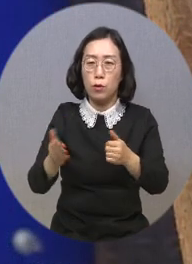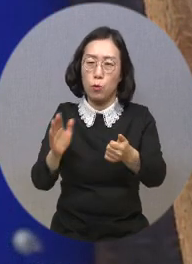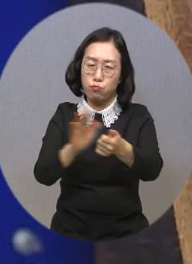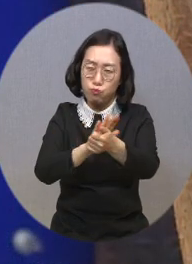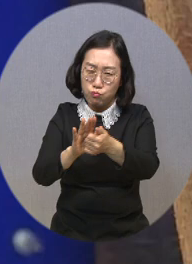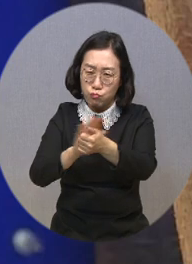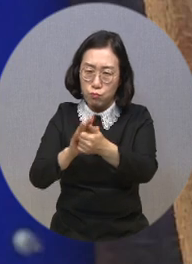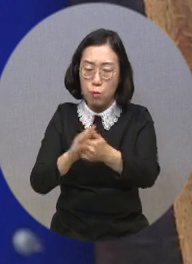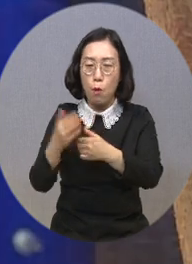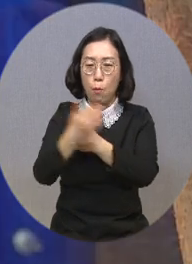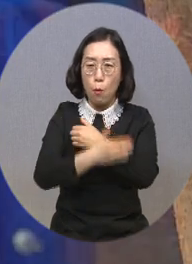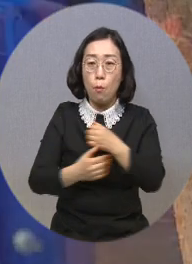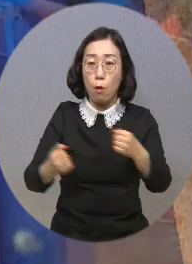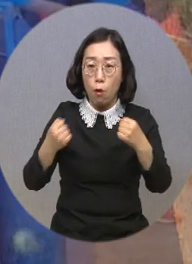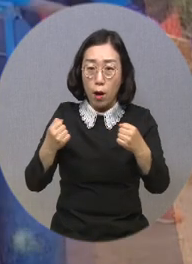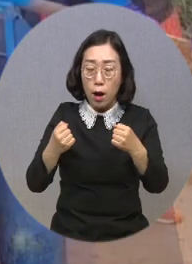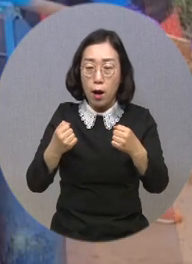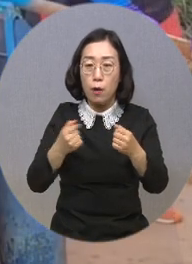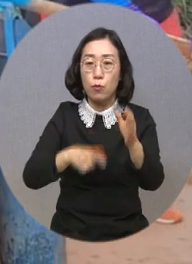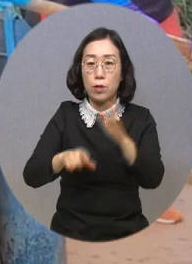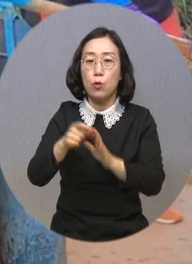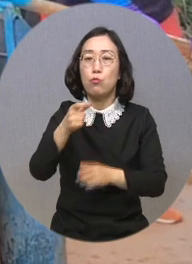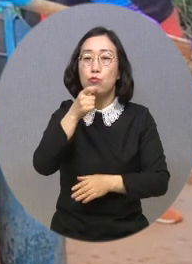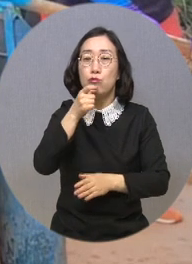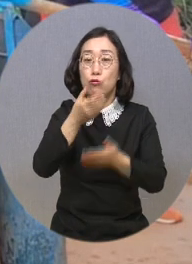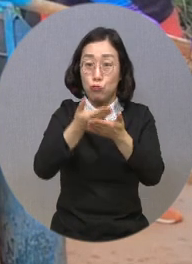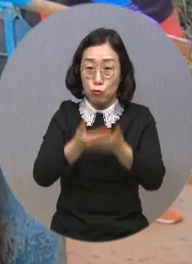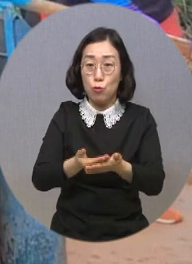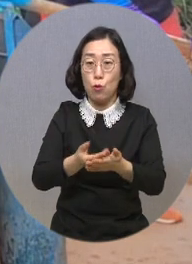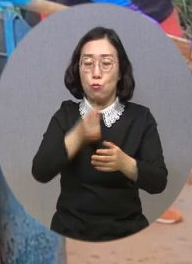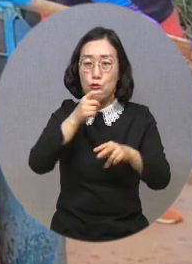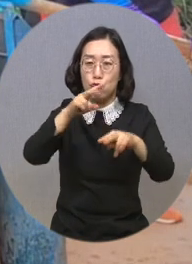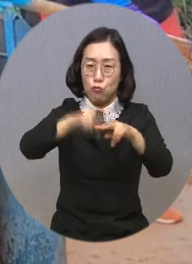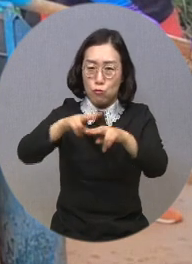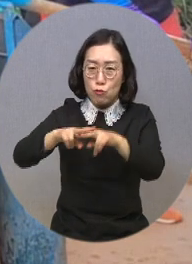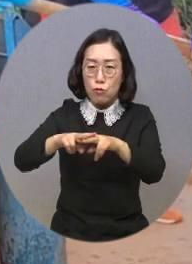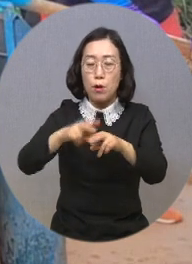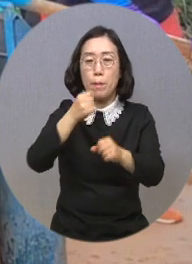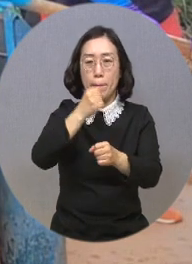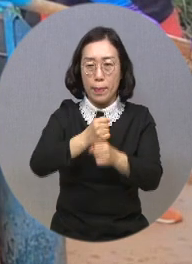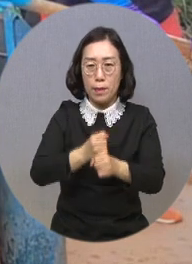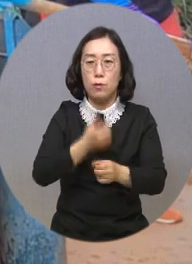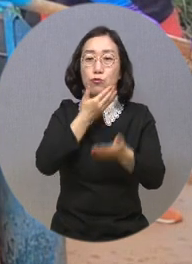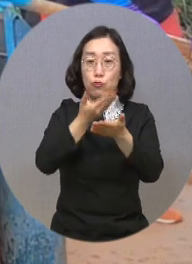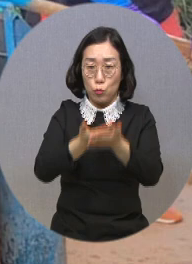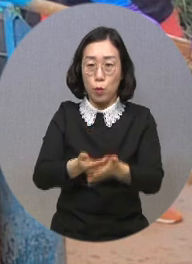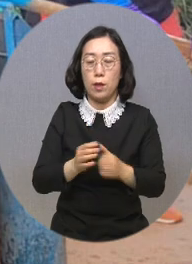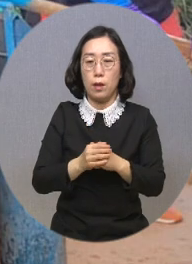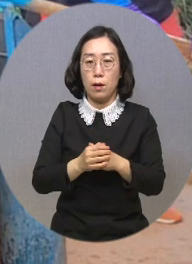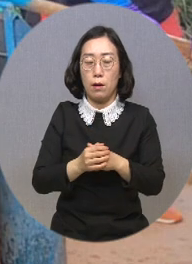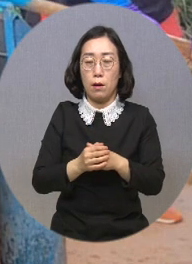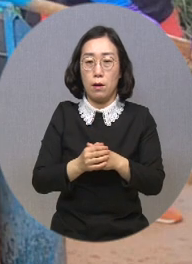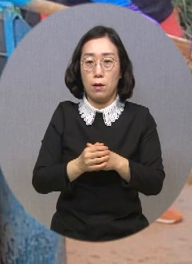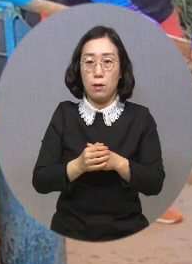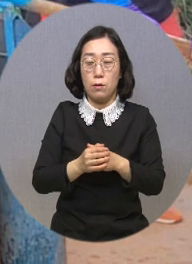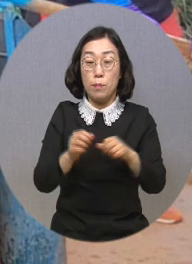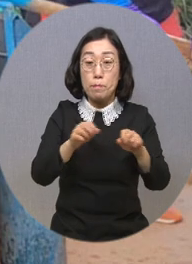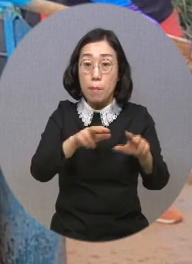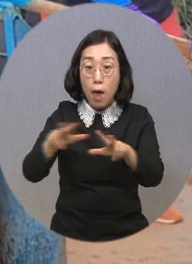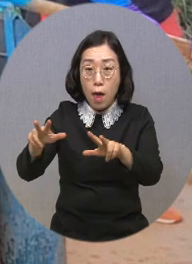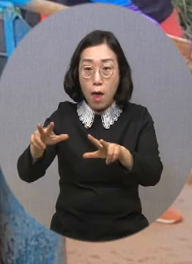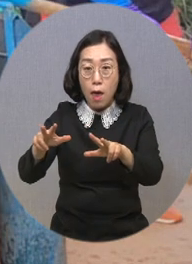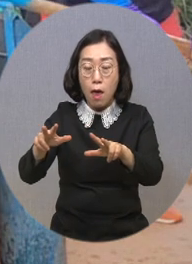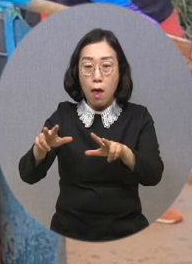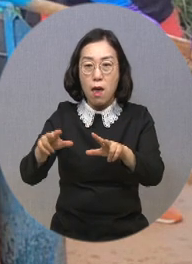더 건강한 물을 파주는 것이 내가 답이라고 생각을 했던 것이죠. 그래서 즉흥적으로 100개를